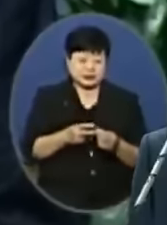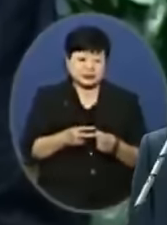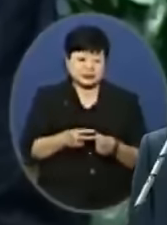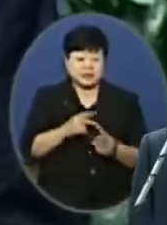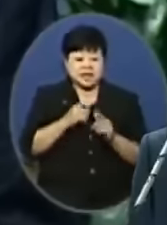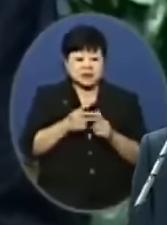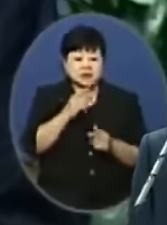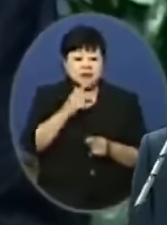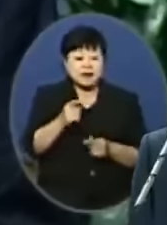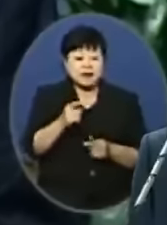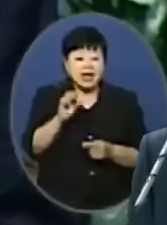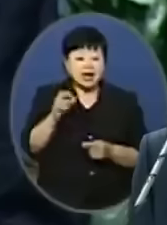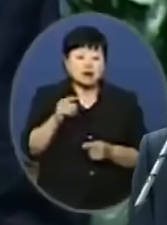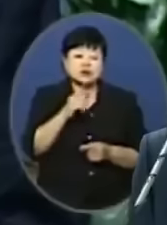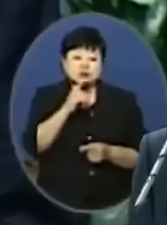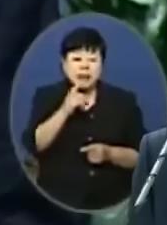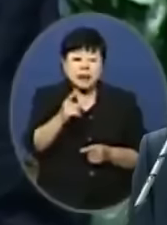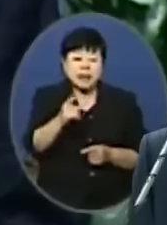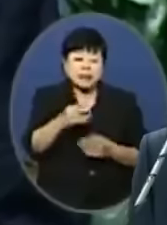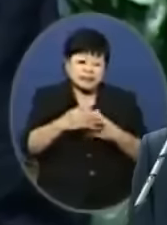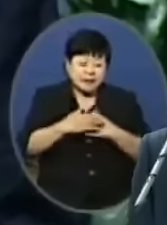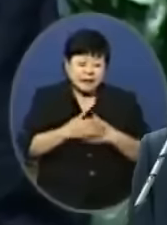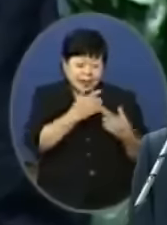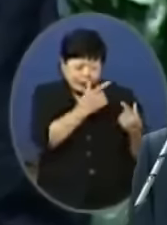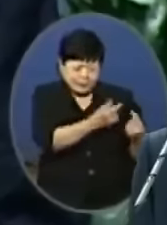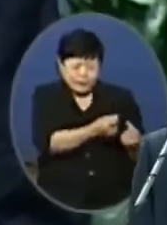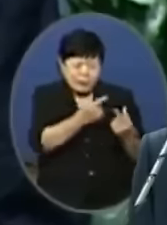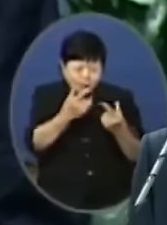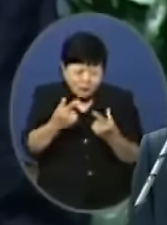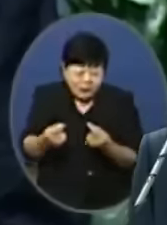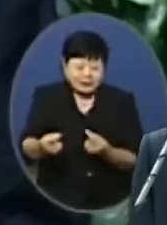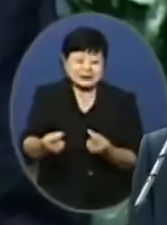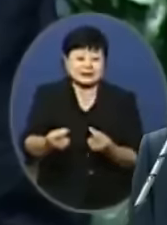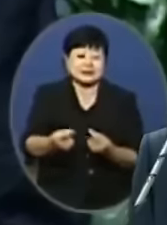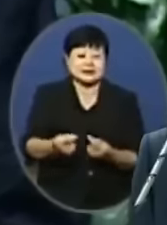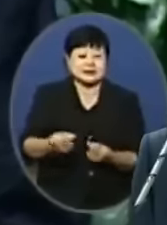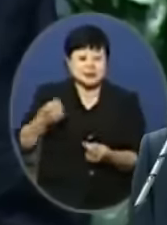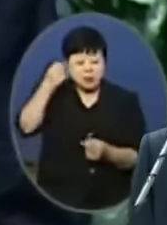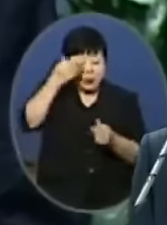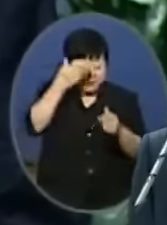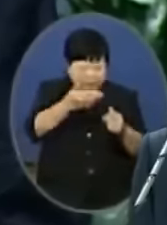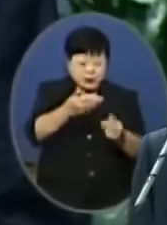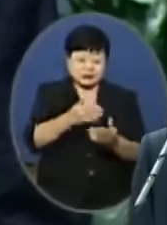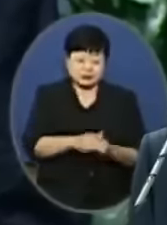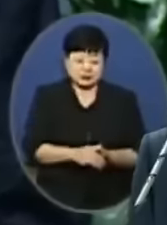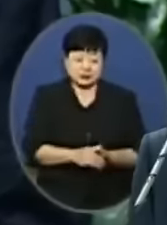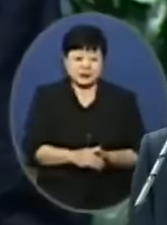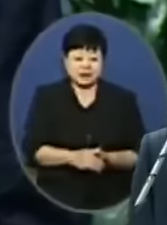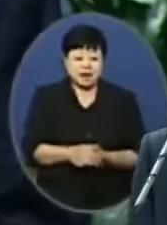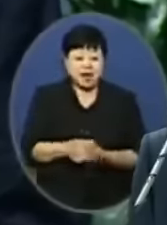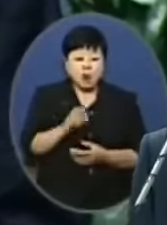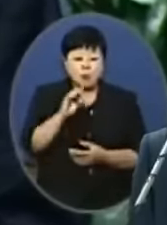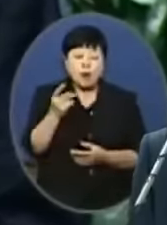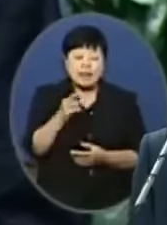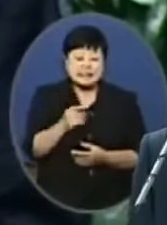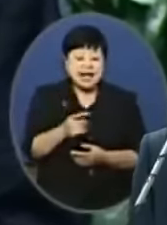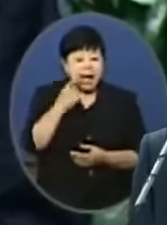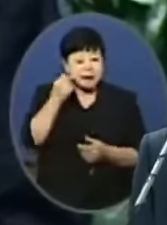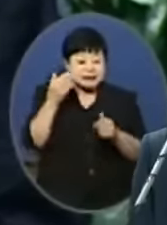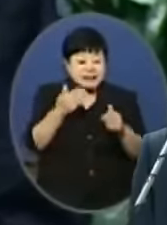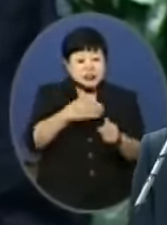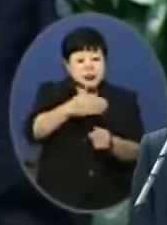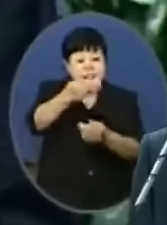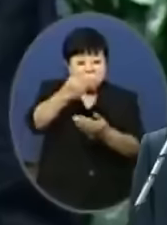예수님이 말씀할 때 알로스 파라클레토스, 나와 똑같은 보혜사를 보내겠다. 보혜사란 뭐냐?